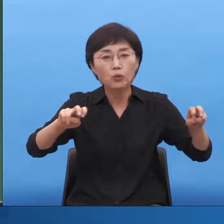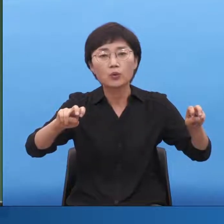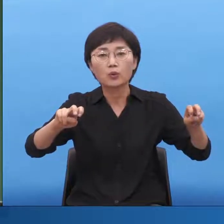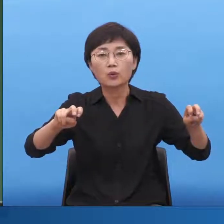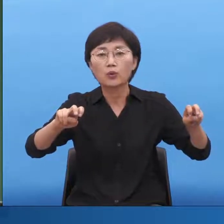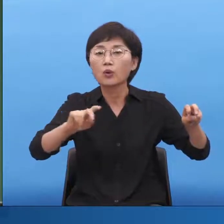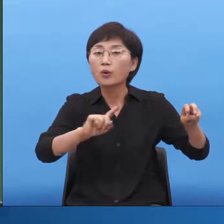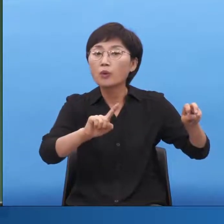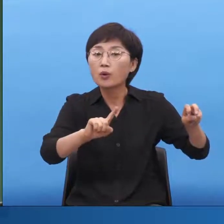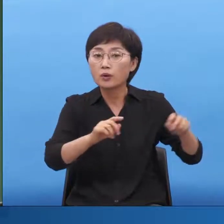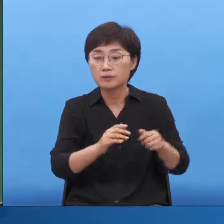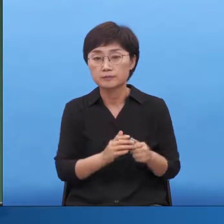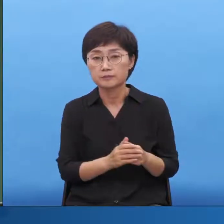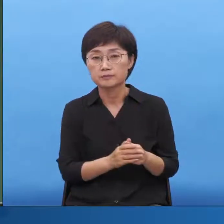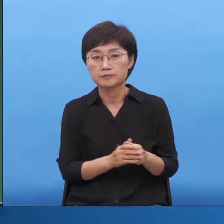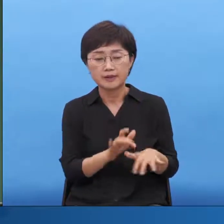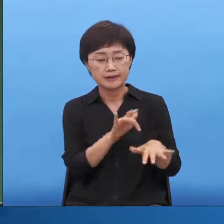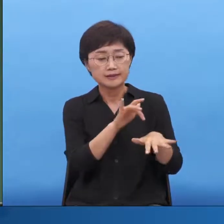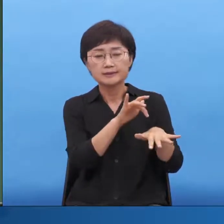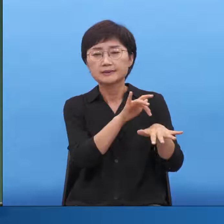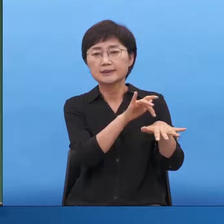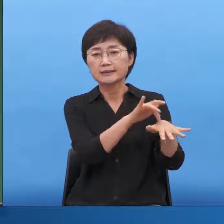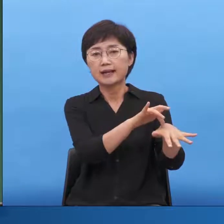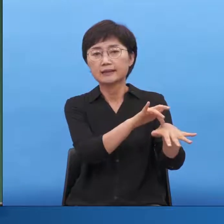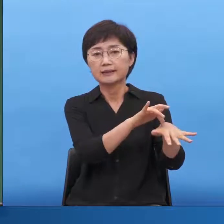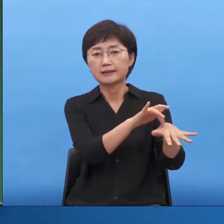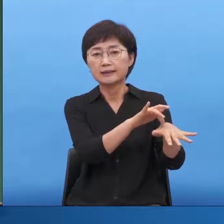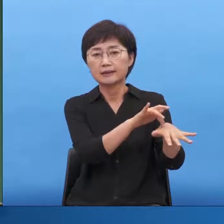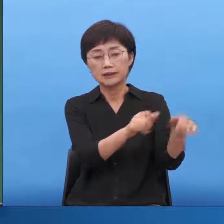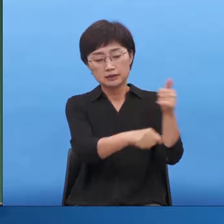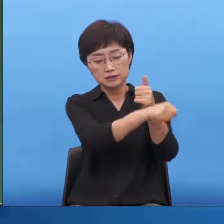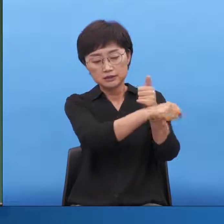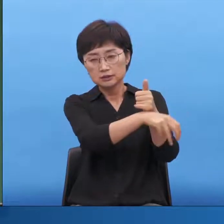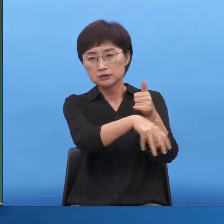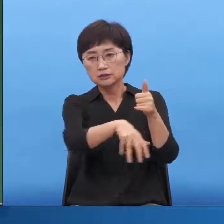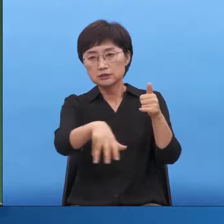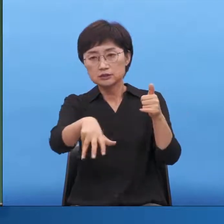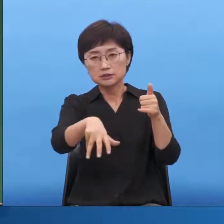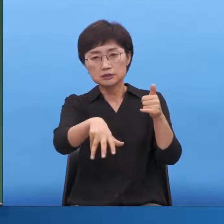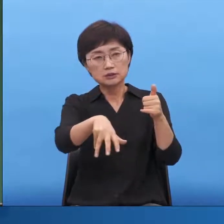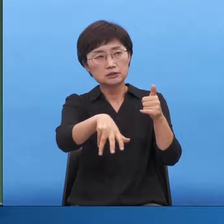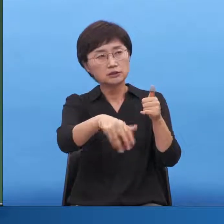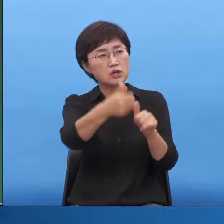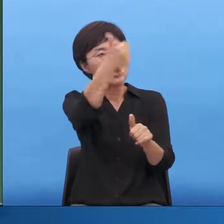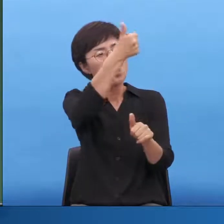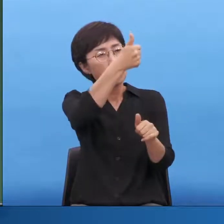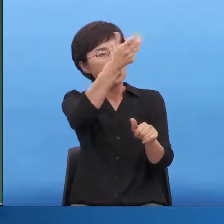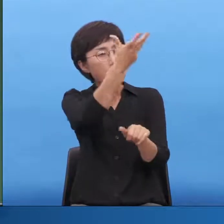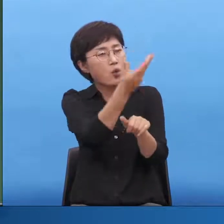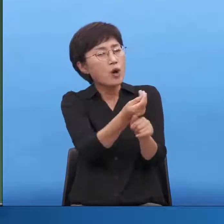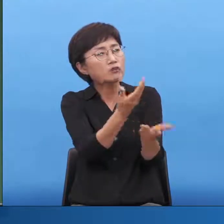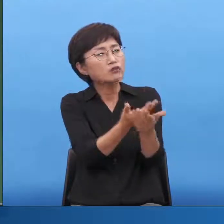三个团体做怎样的祷告呢？很简单。 이 사단과 귀신을요 부르는 기도를 해요.